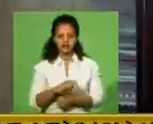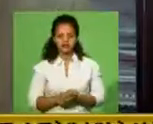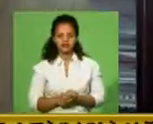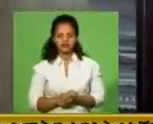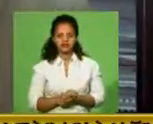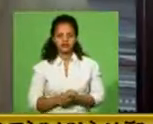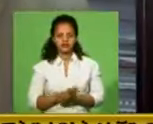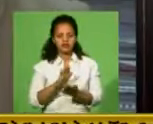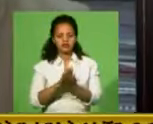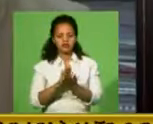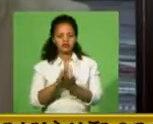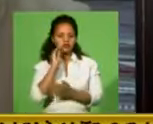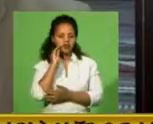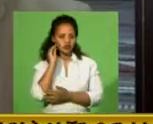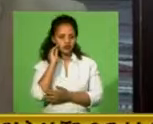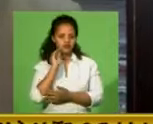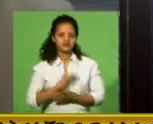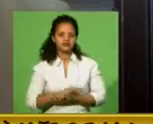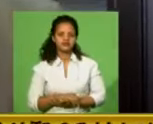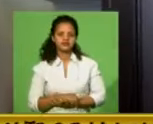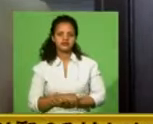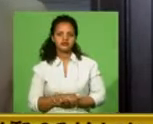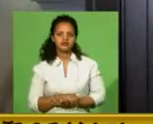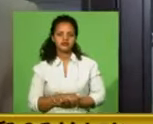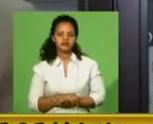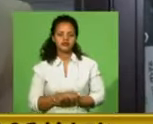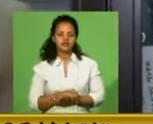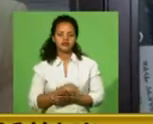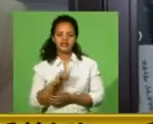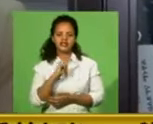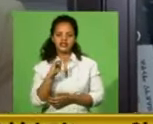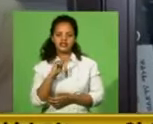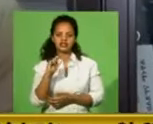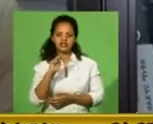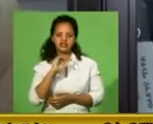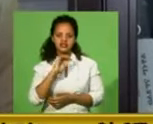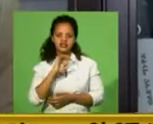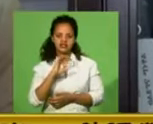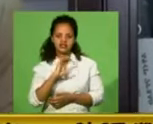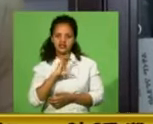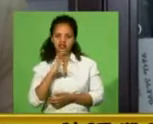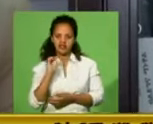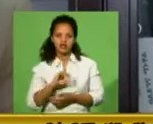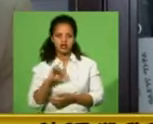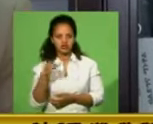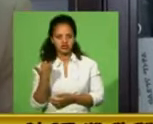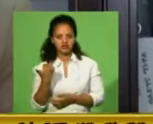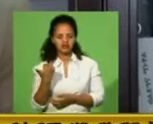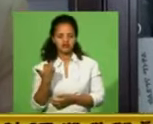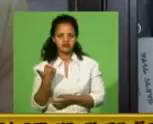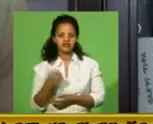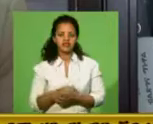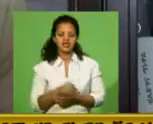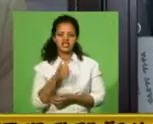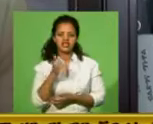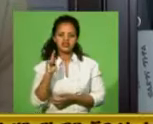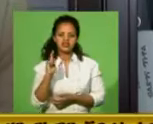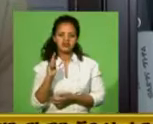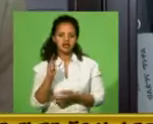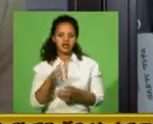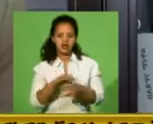በትምህርት ቤቶች፣ በኤፍቲሲ እና በሌሎች ተቋማት እንዲሁም በኢንቨስተሮች እጅ ያለው